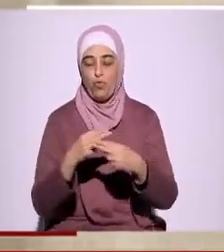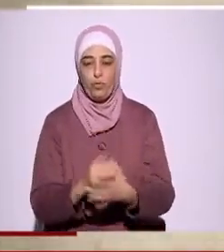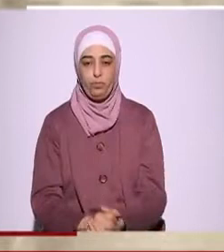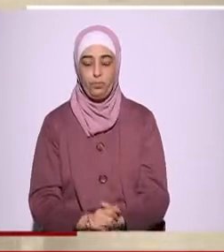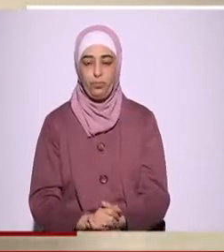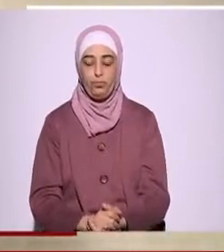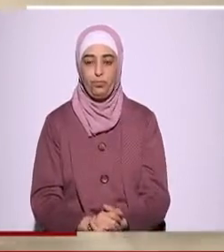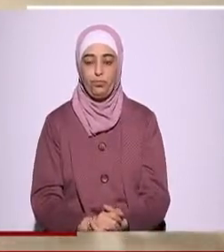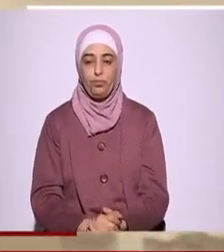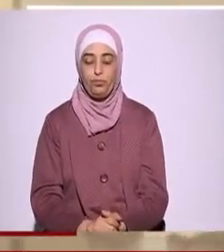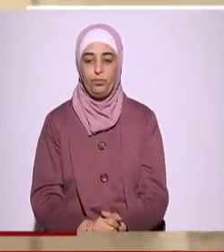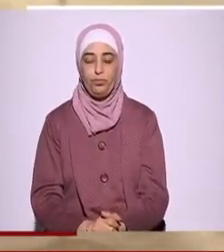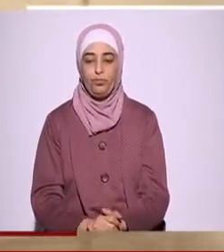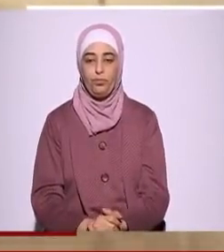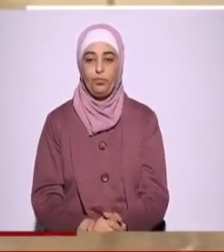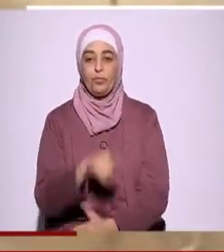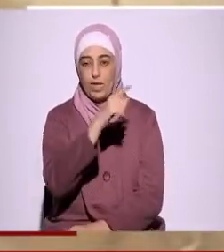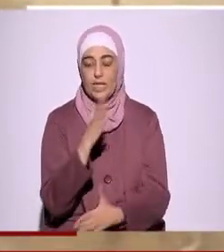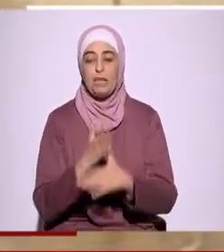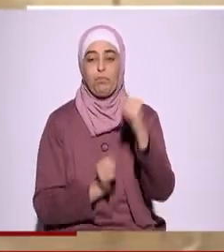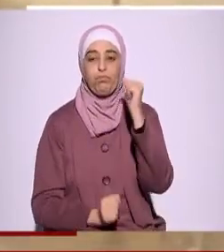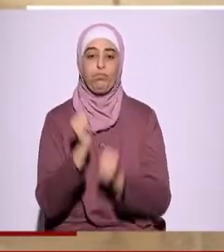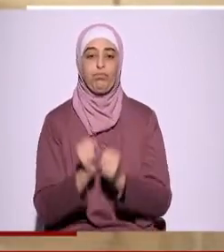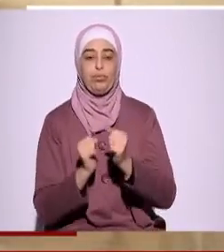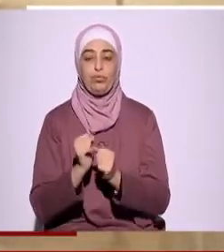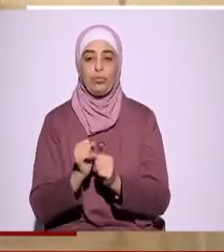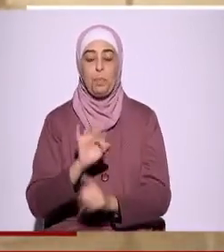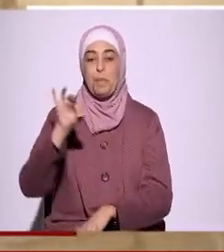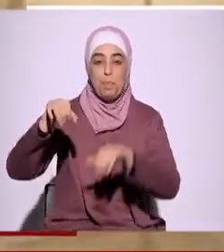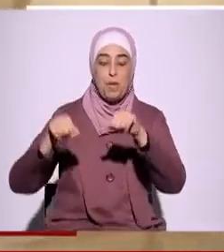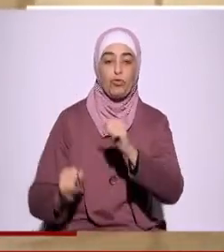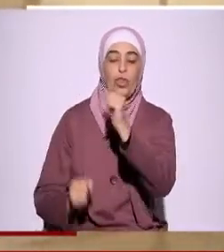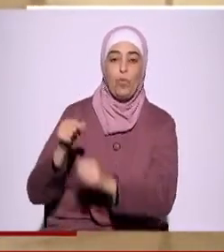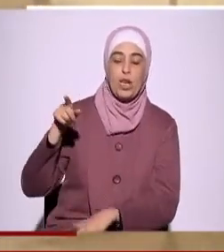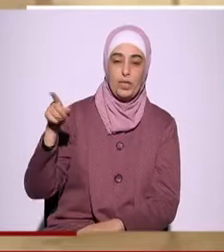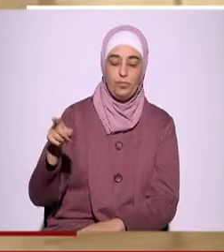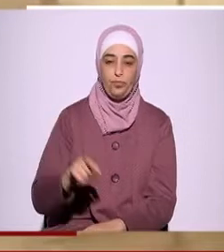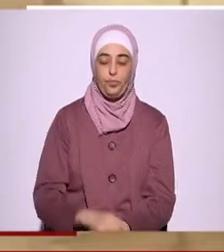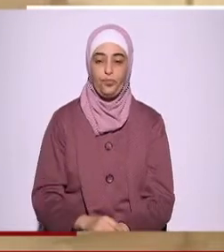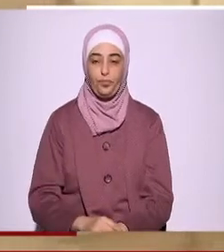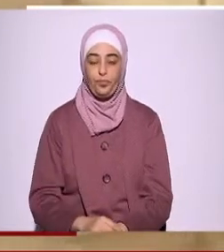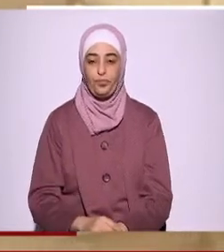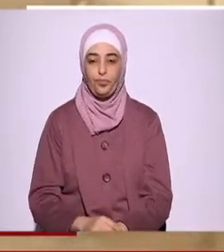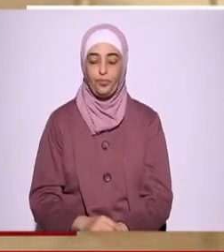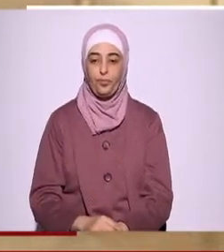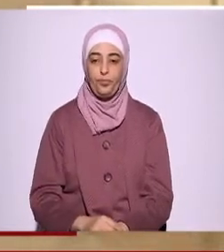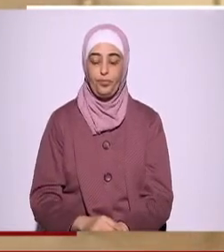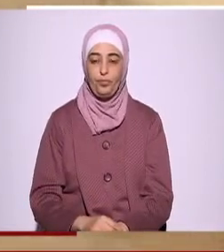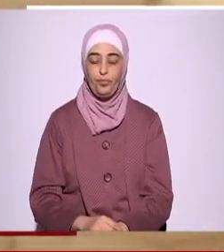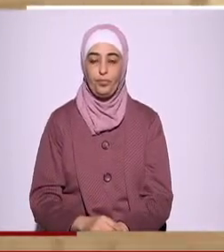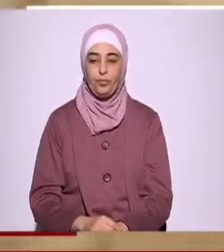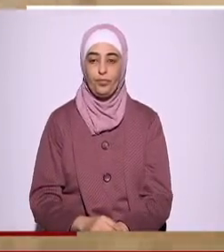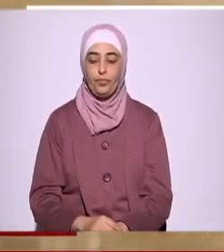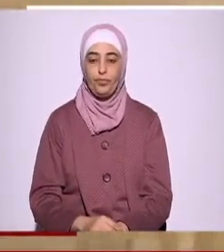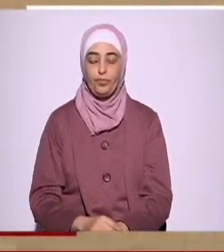قد يعني يقاومون المد الثوري، ولكن هذه الثورة السودانية